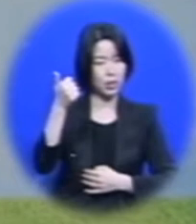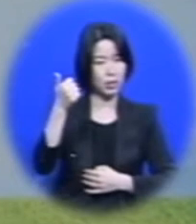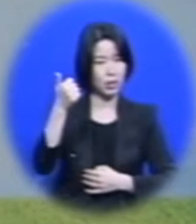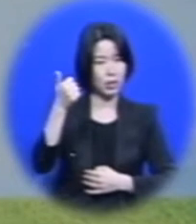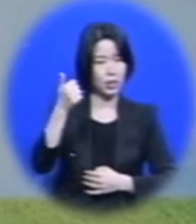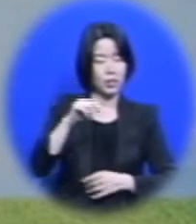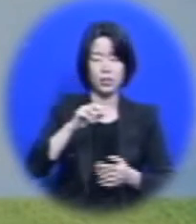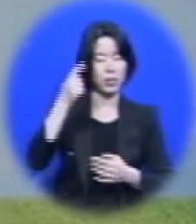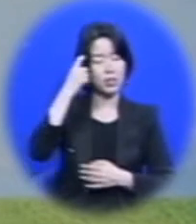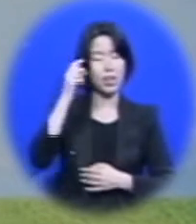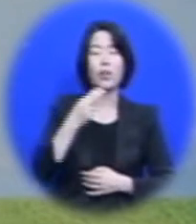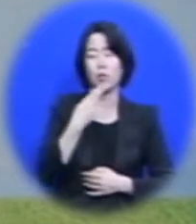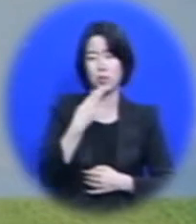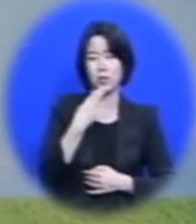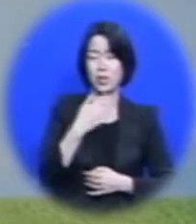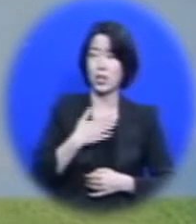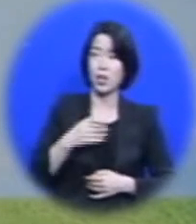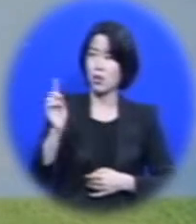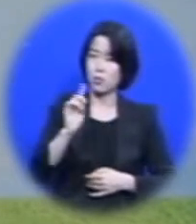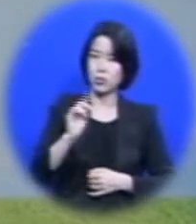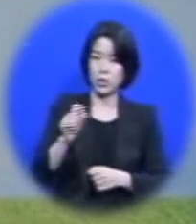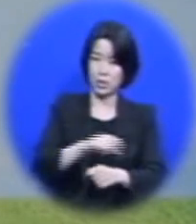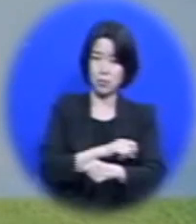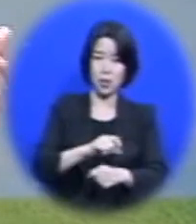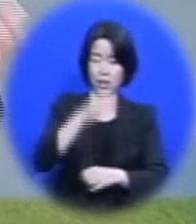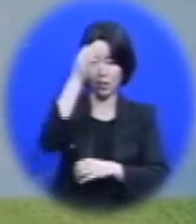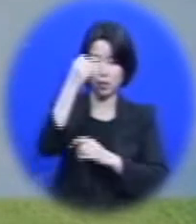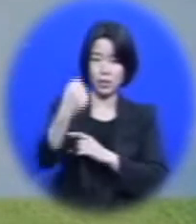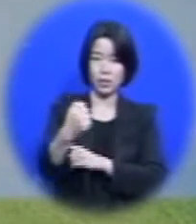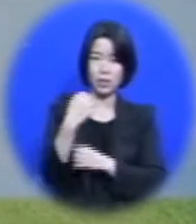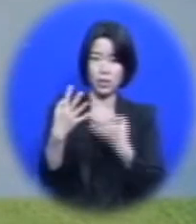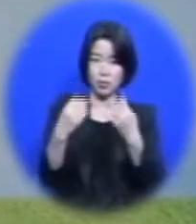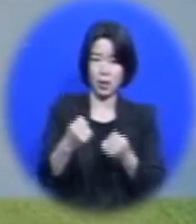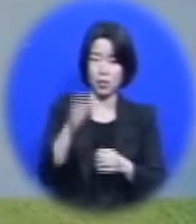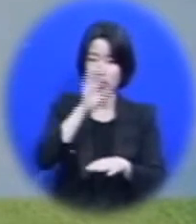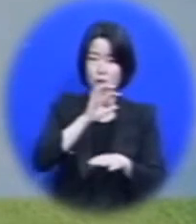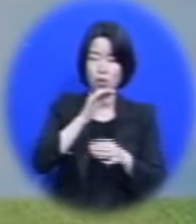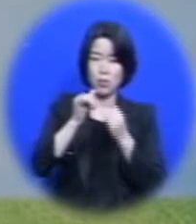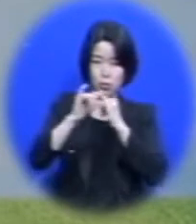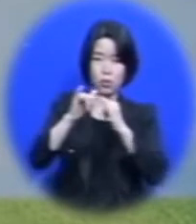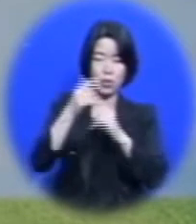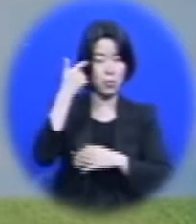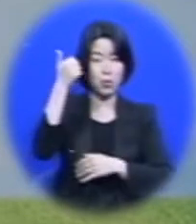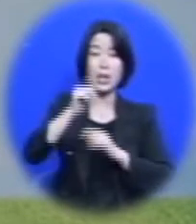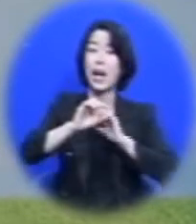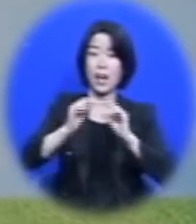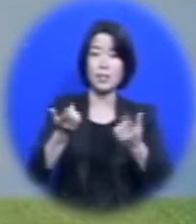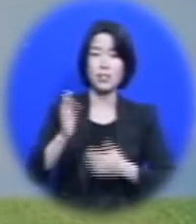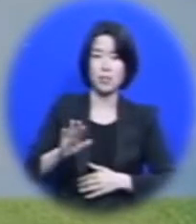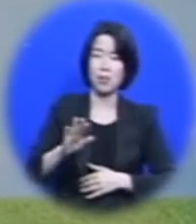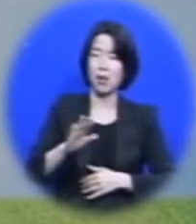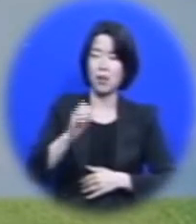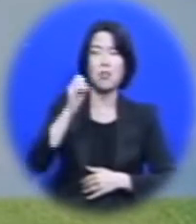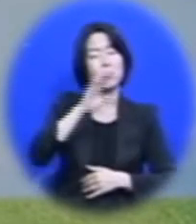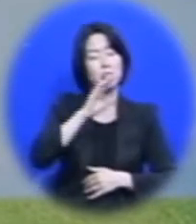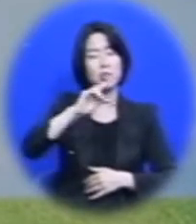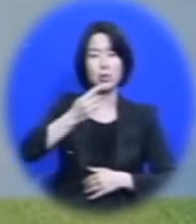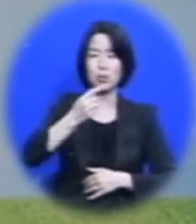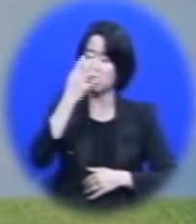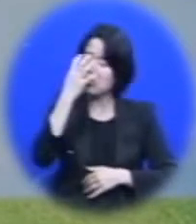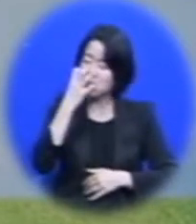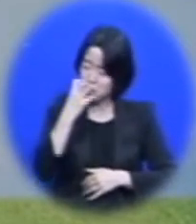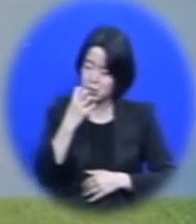했습니다. 저는 무슨 뭐 특별한 능력이 많은 그런 훌륭한 목사는 아닐지 모르지만 아주